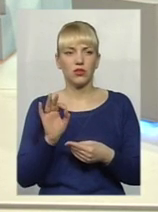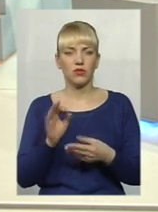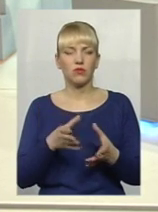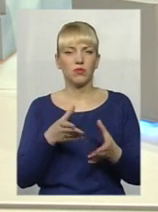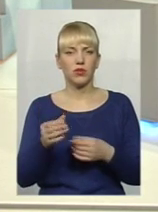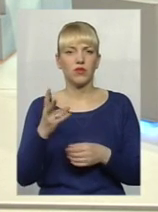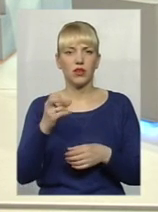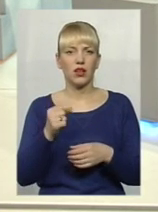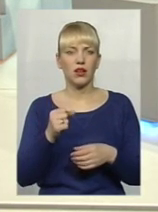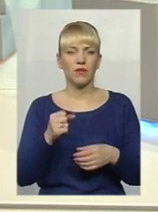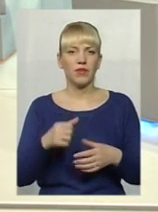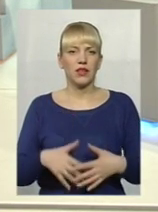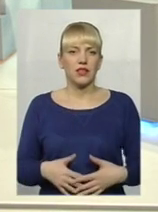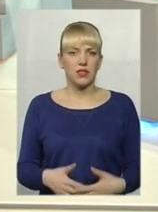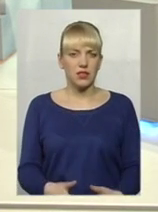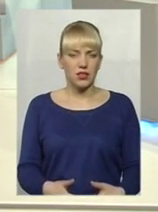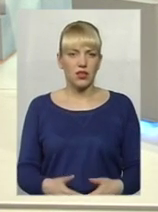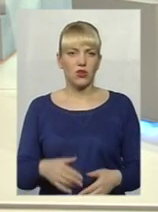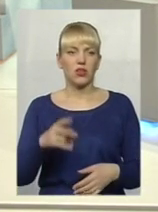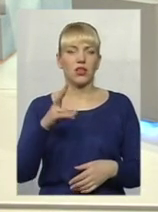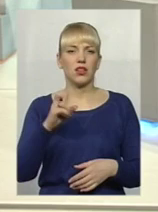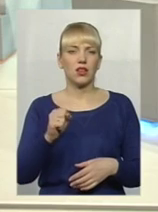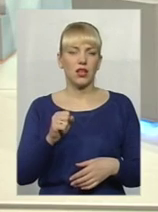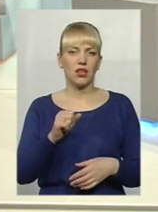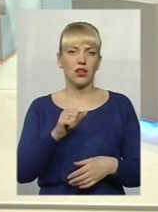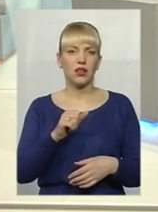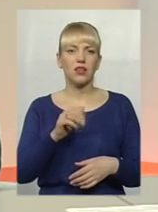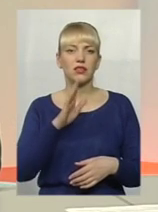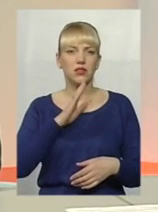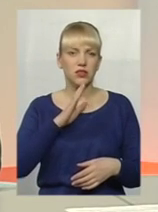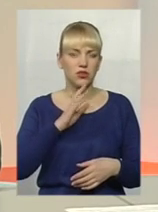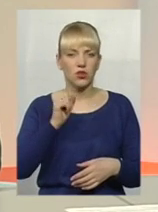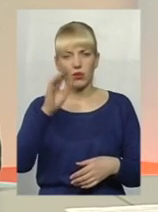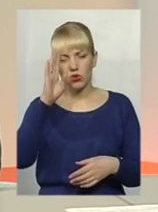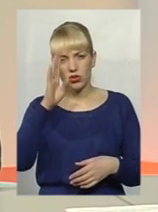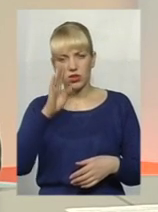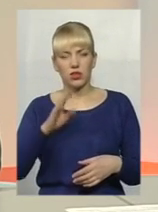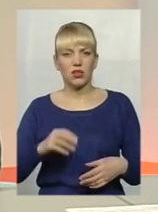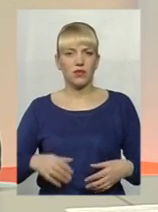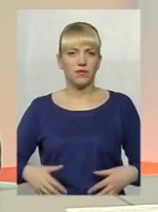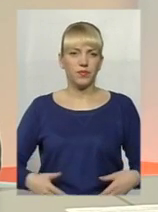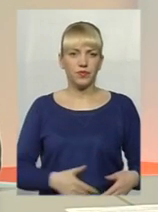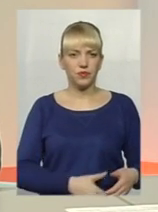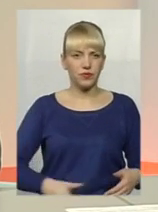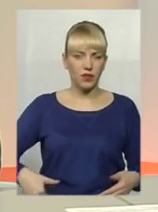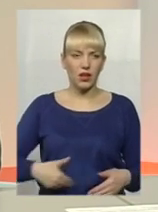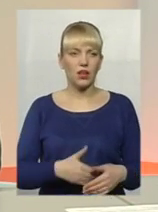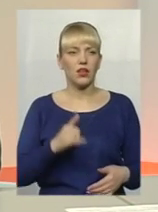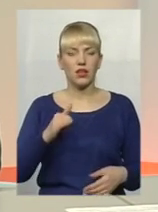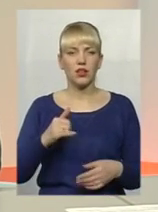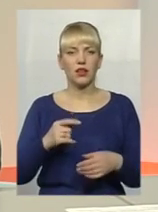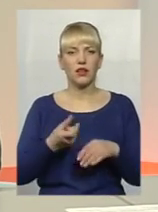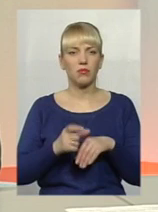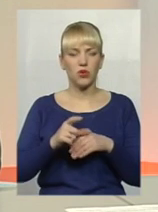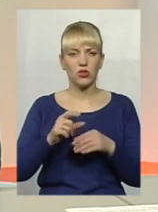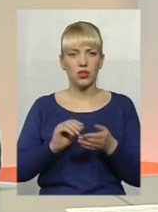впливу на зародки, на статеві залози, накопичується у нирках, і найбільша небезпека накопичується у мозку і